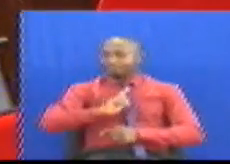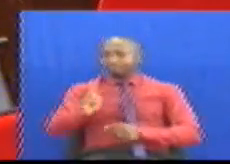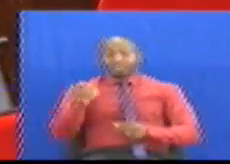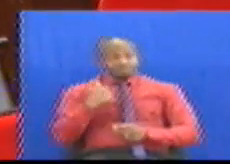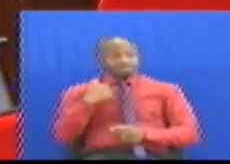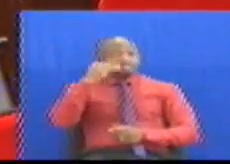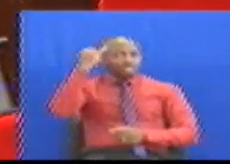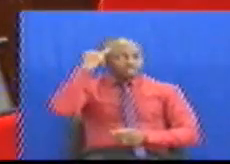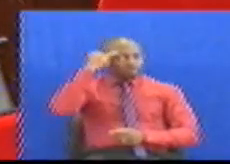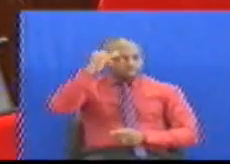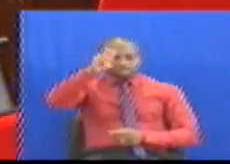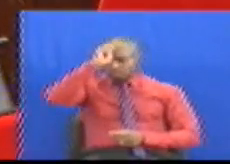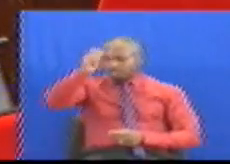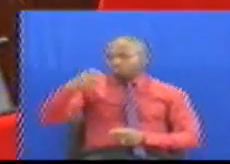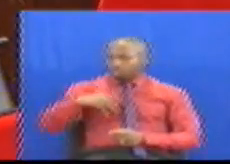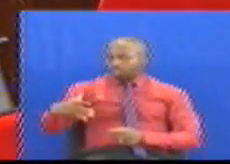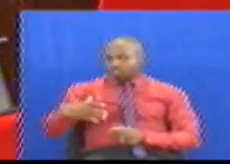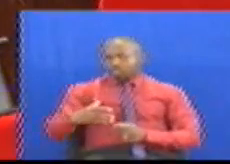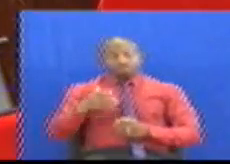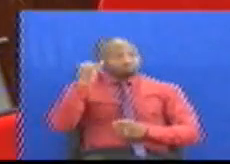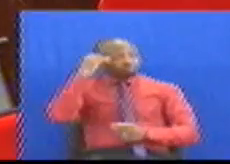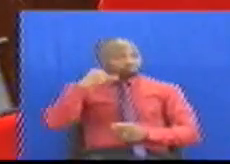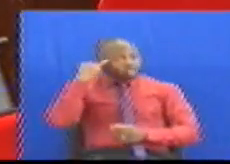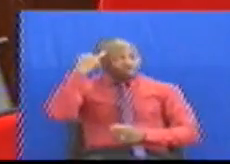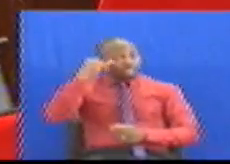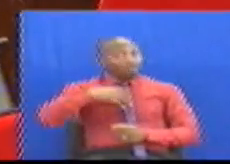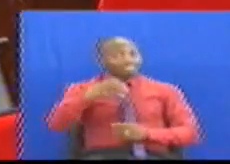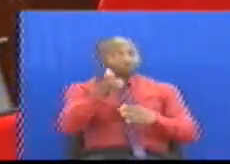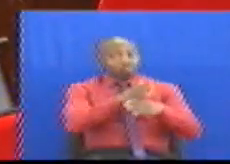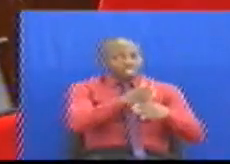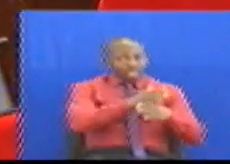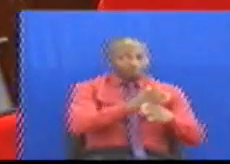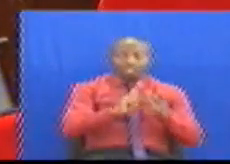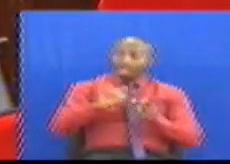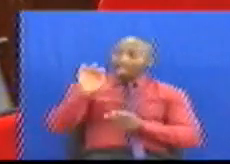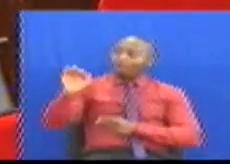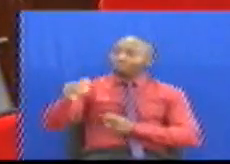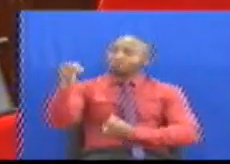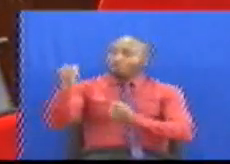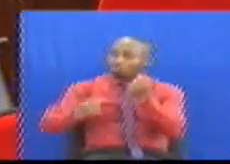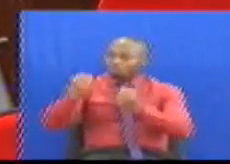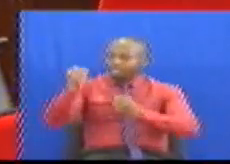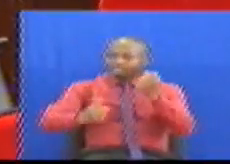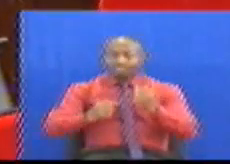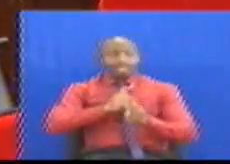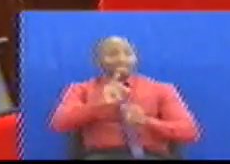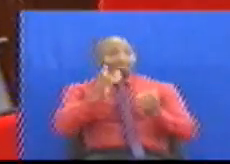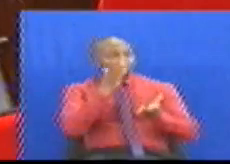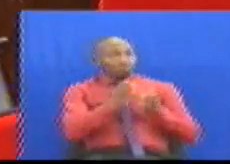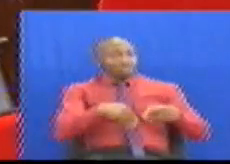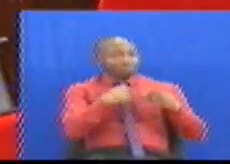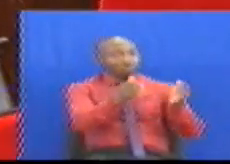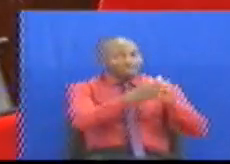Nakushauri Mheshimiwa Waziri, mshauri waziri mwenye dhamana, kwamba awaambie wakurugenzi watakapopata nafasi hiyo ya